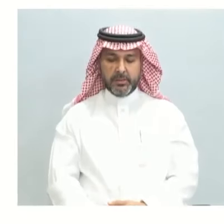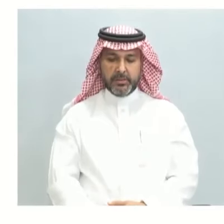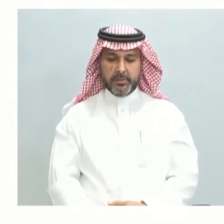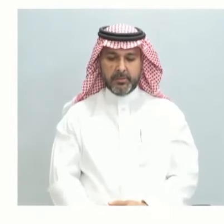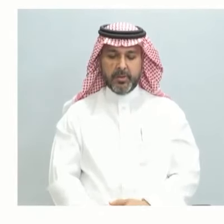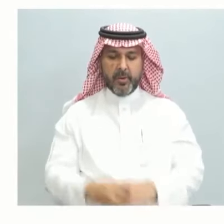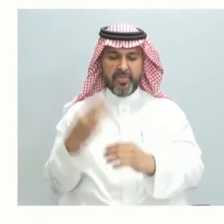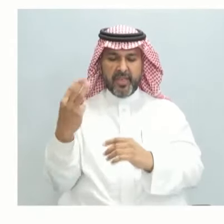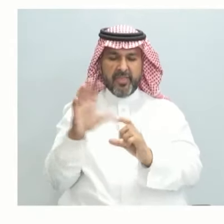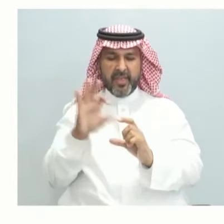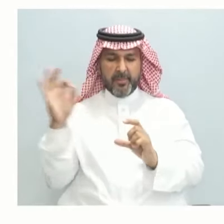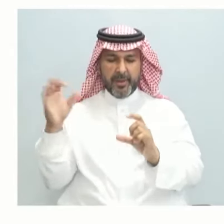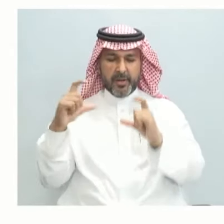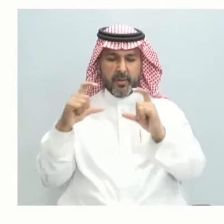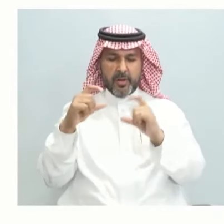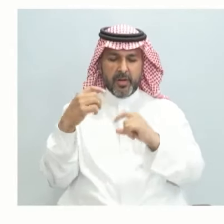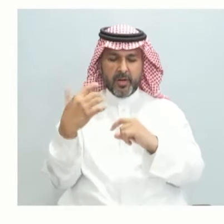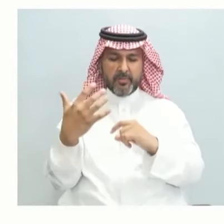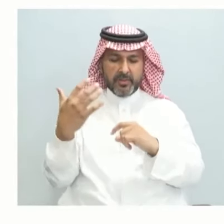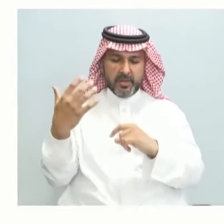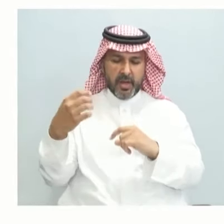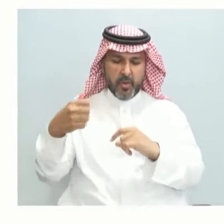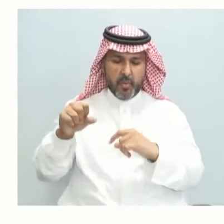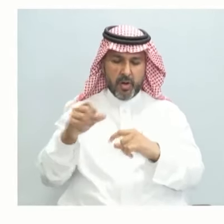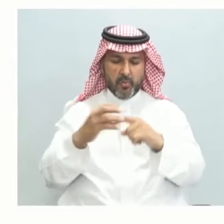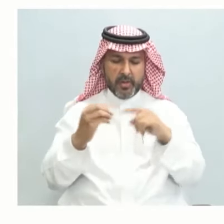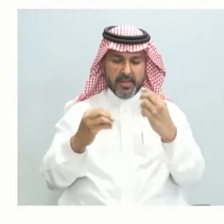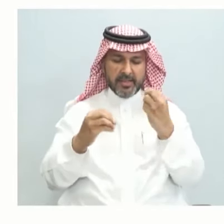نستخرج الان القاسم المشترك خارج